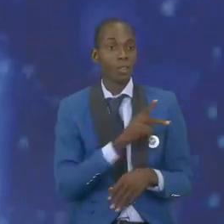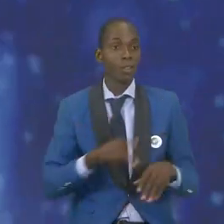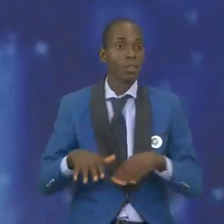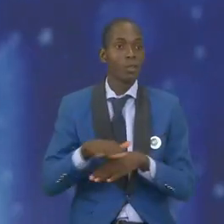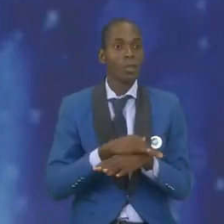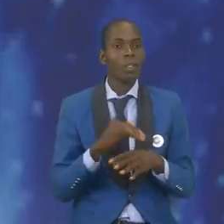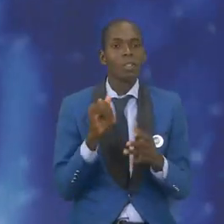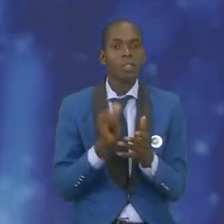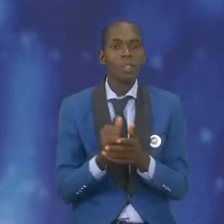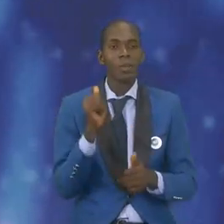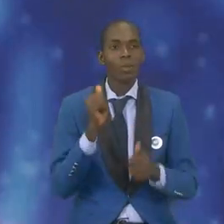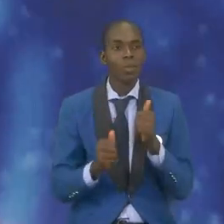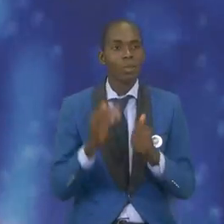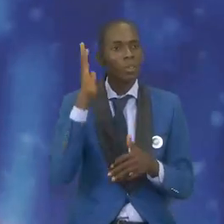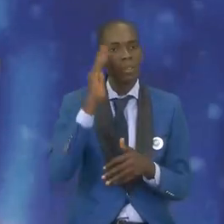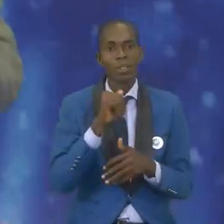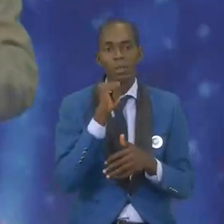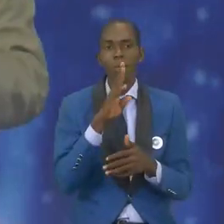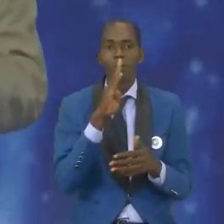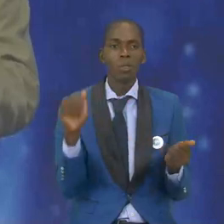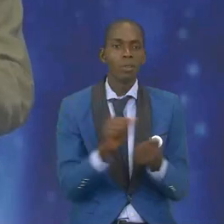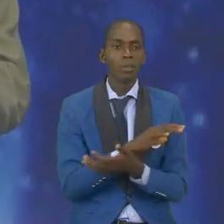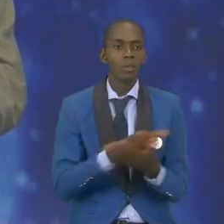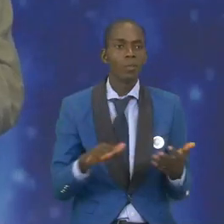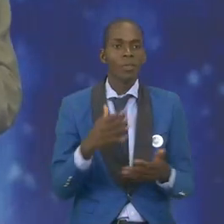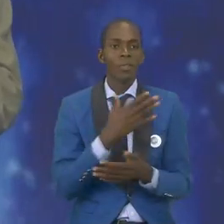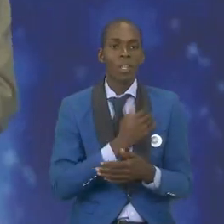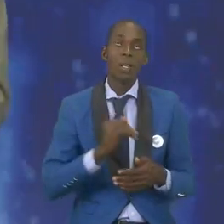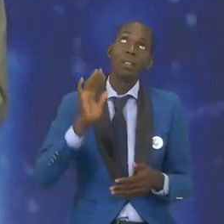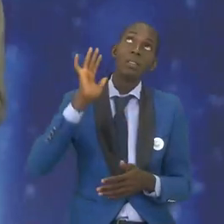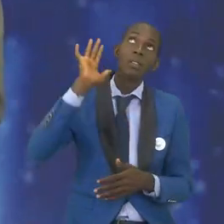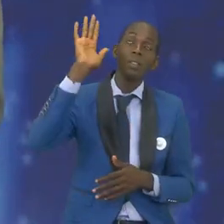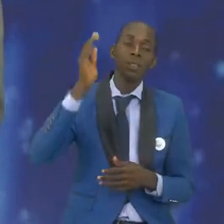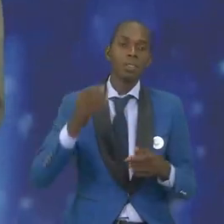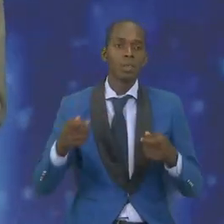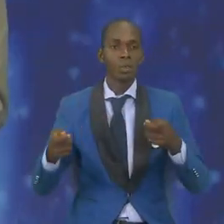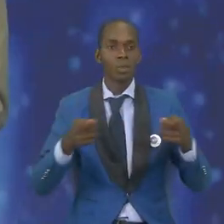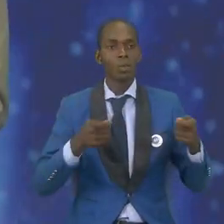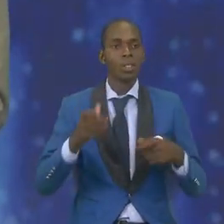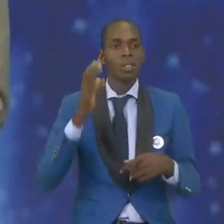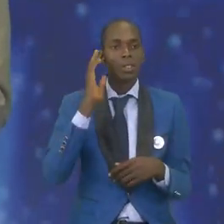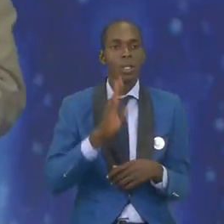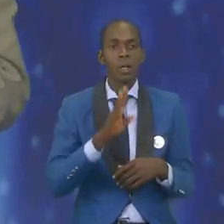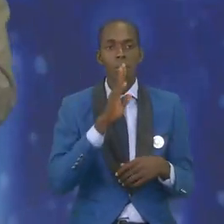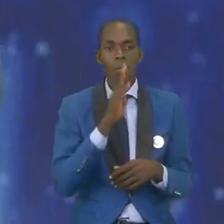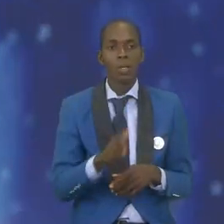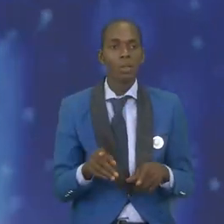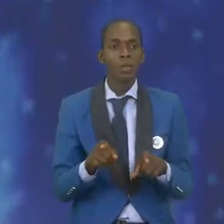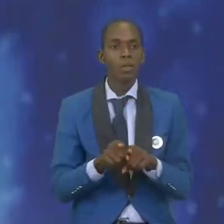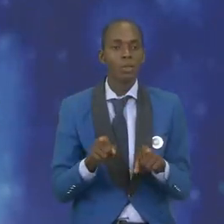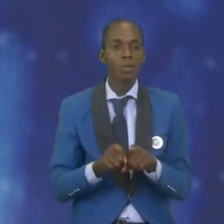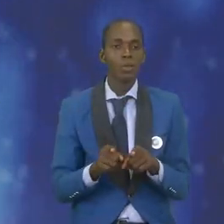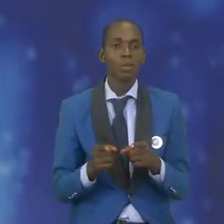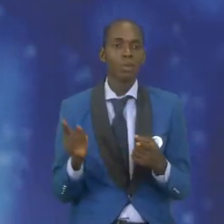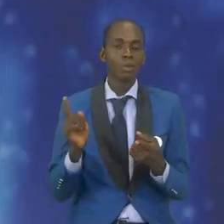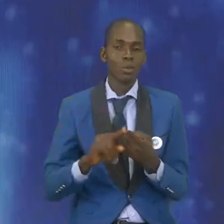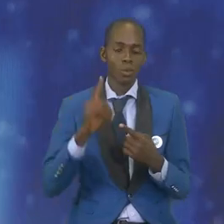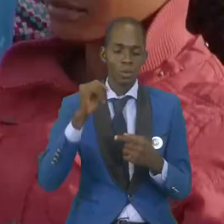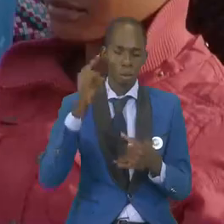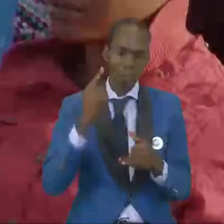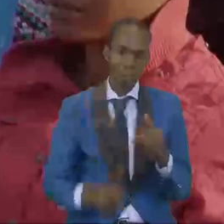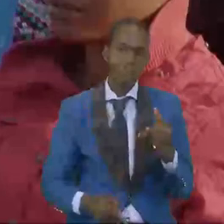royaume ne sera jamais détruit. Et sa domination durera